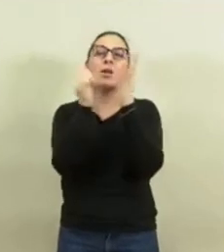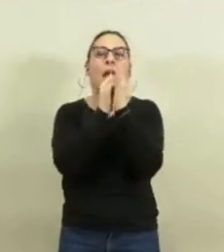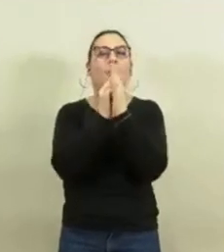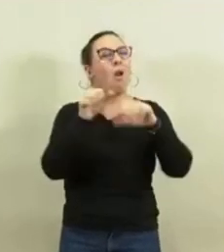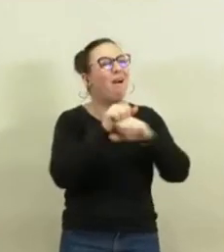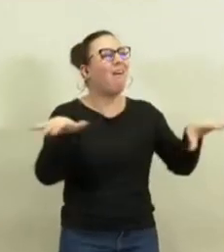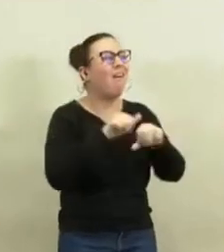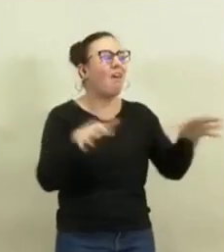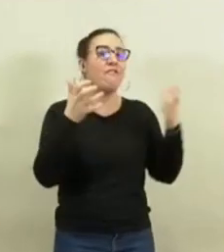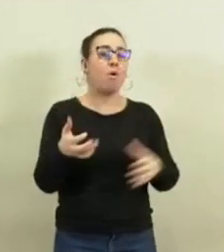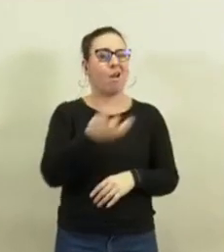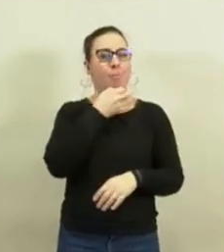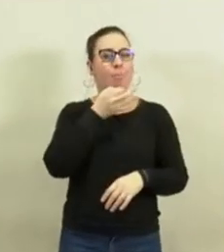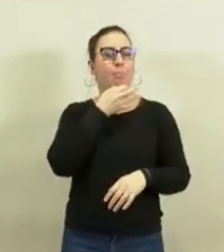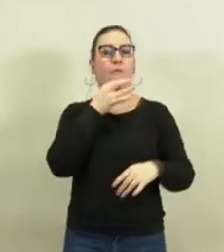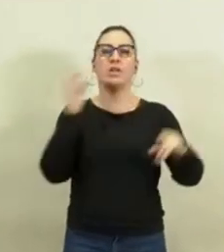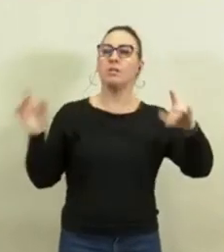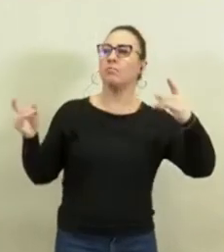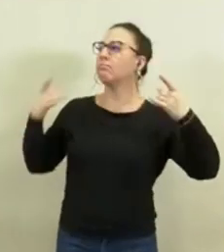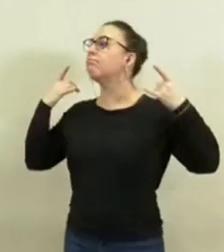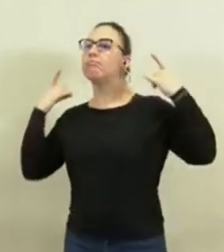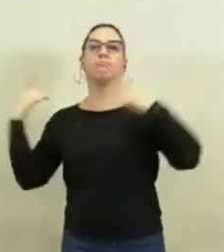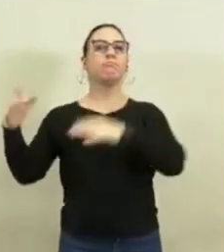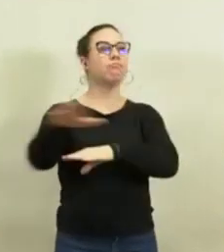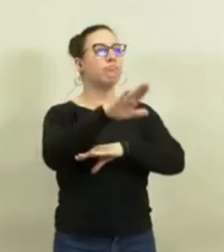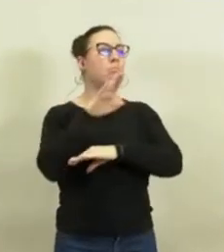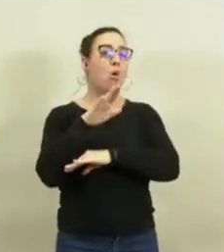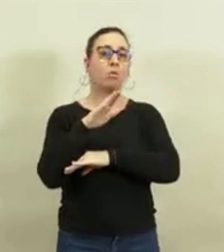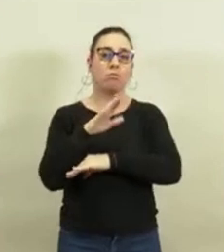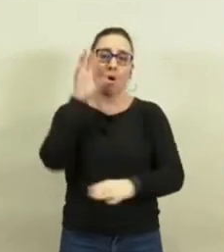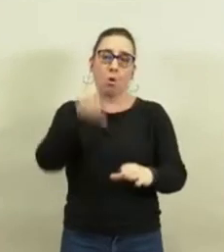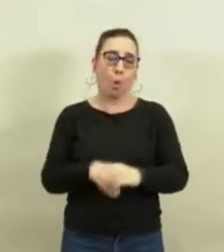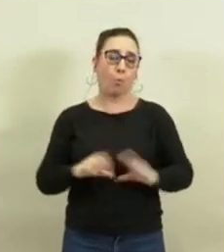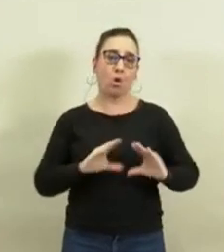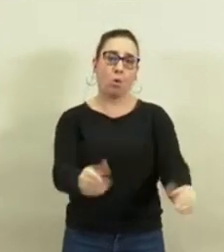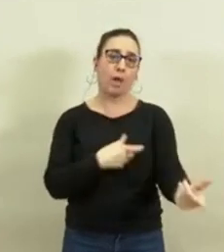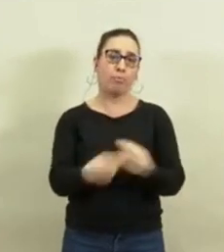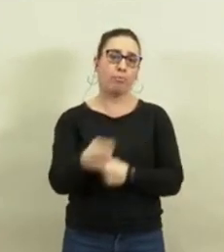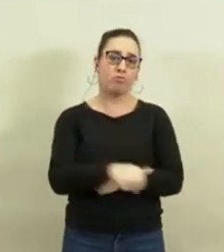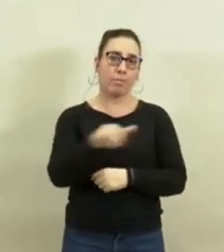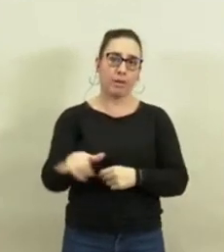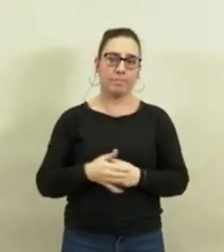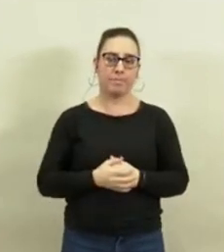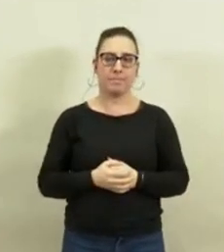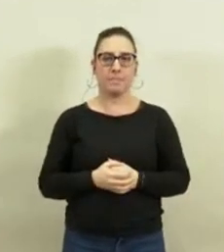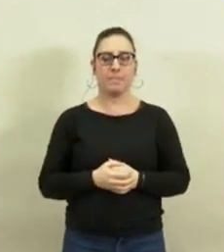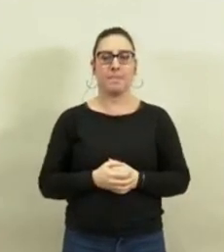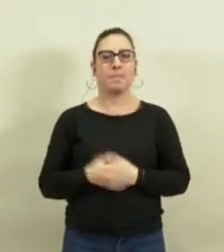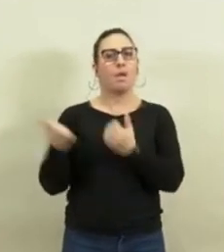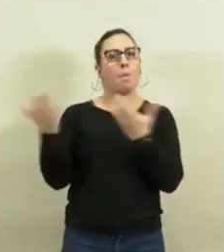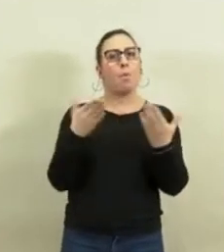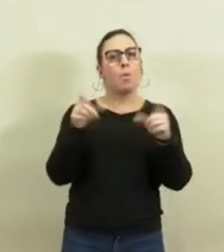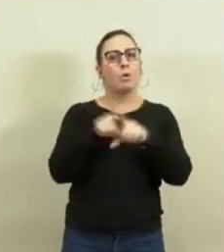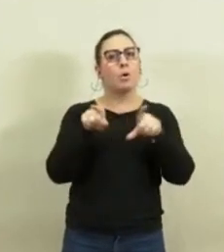vous offre une occasion de vous faire entendre, fût-ce pour dire ce que vous ne faites pas. Vous proposez ensuite de